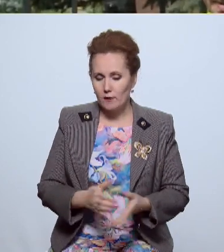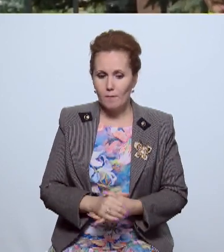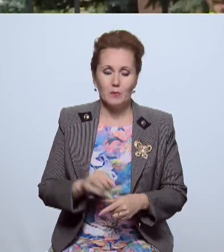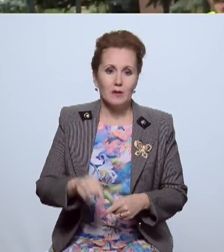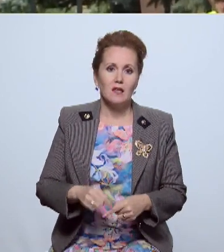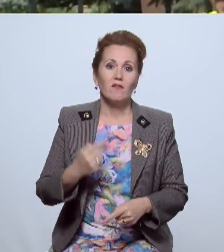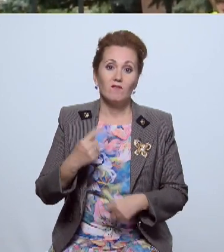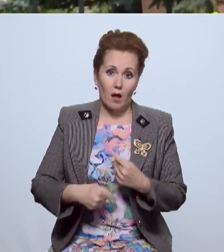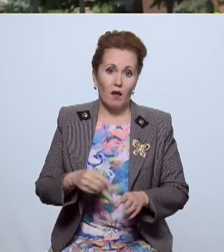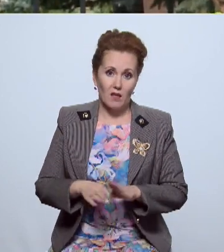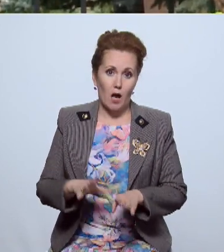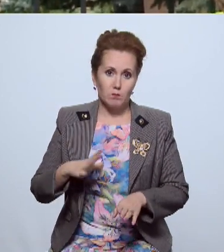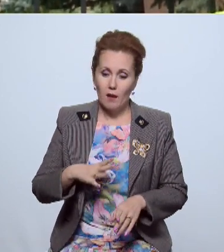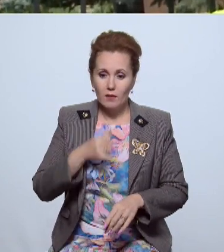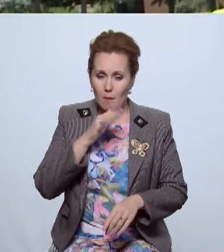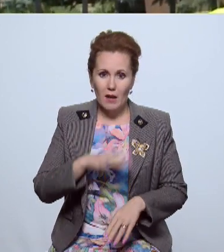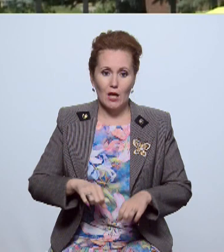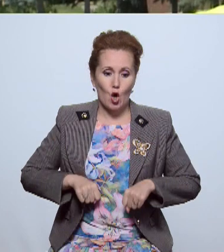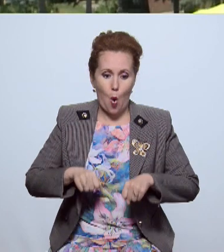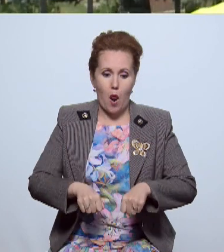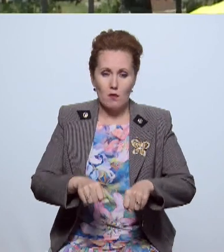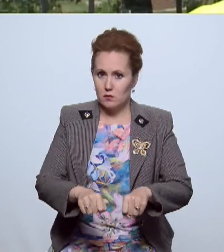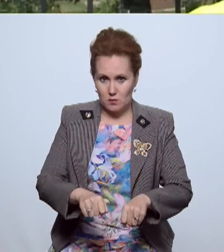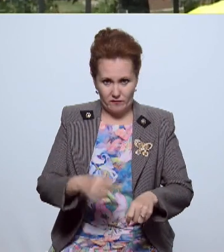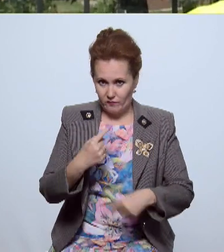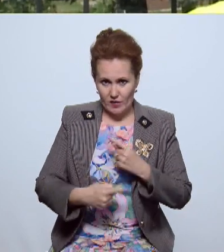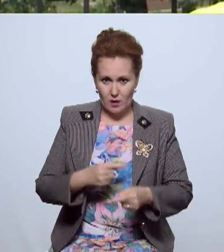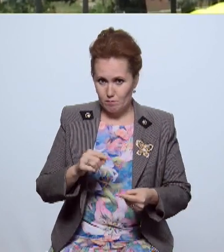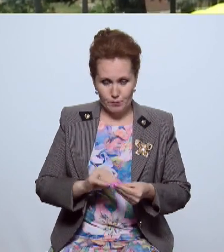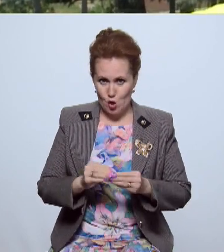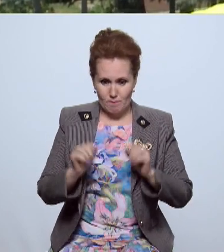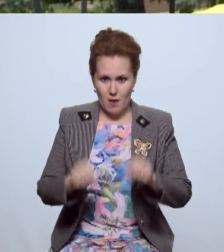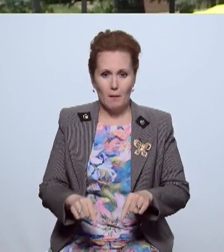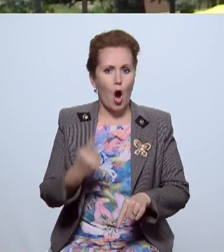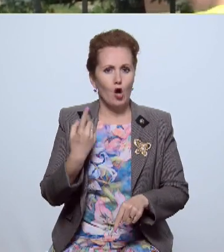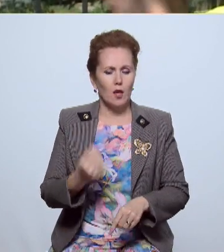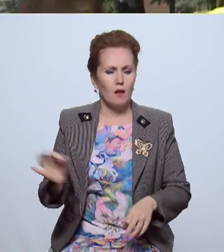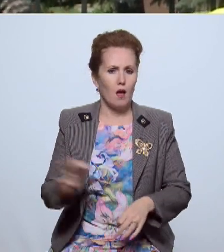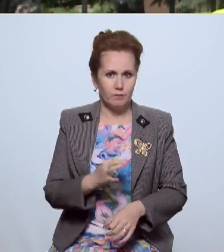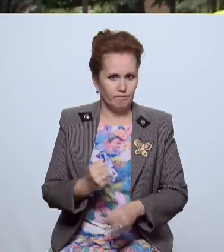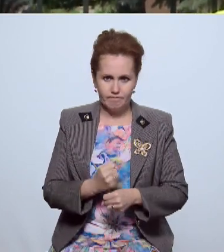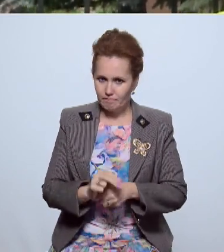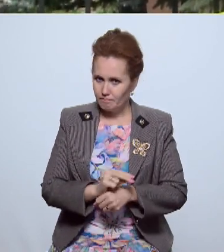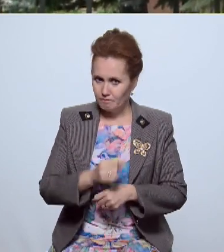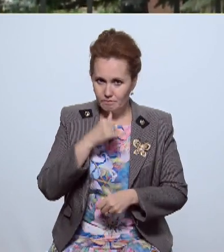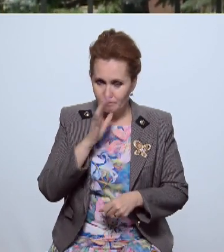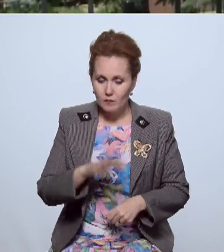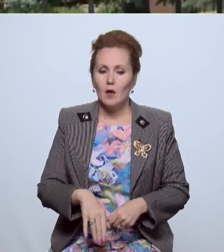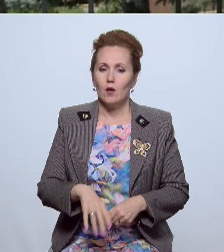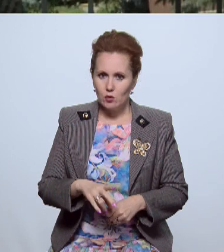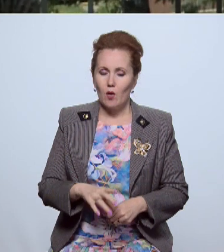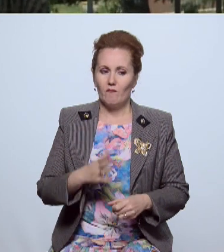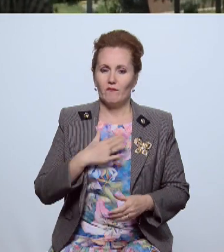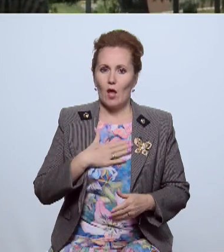Здесь же всегда так было, здесь всегда не могли пройти с коляской. Как бы это проблема, не одного дня. Но, к сожалению, мы не смогли в